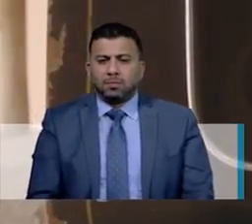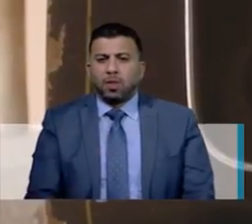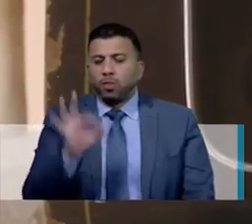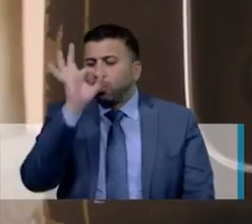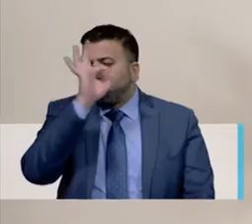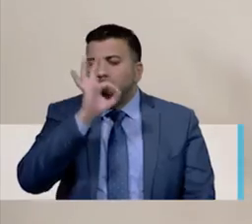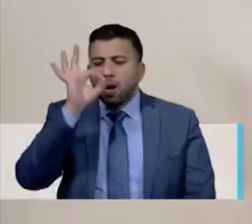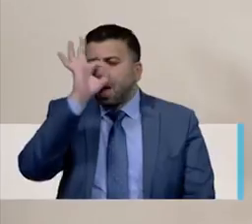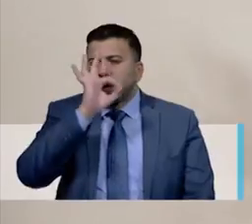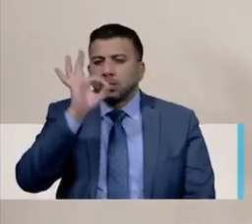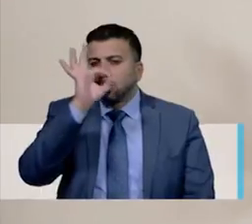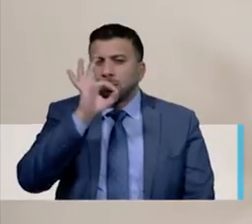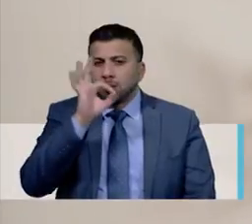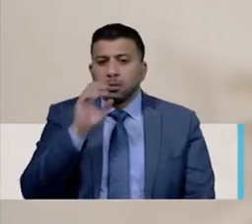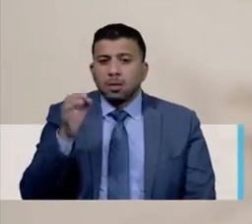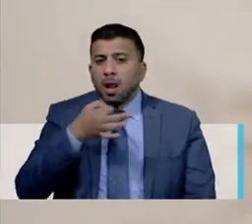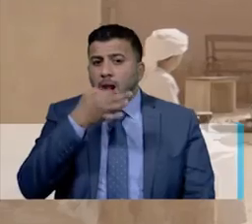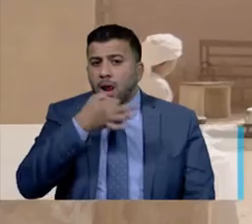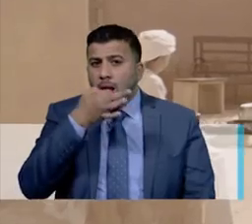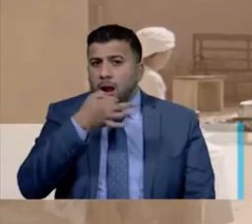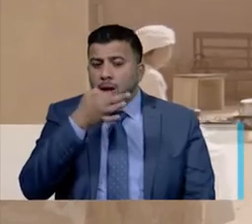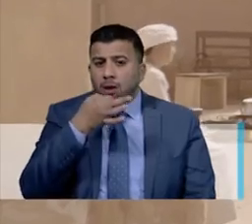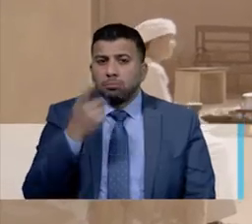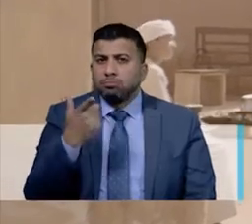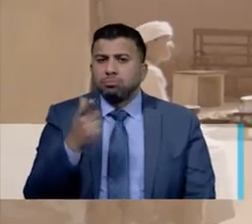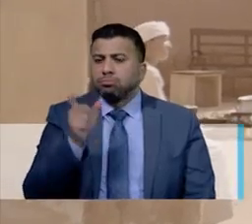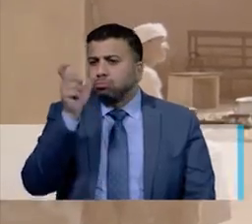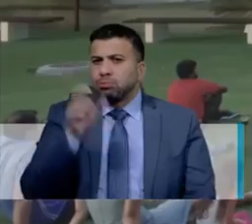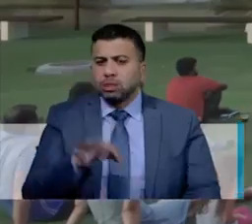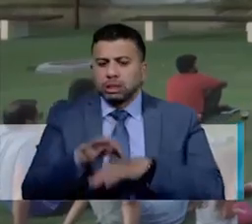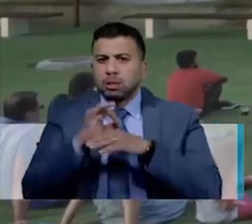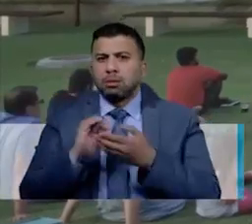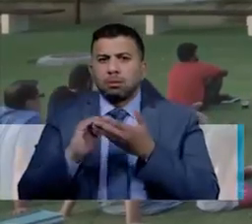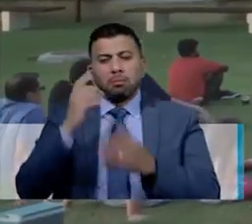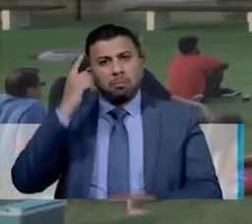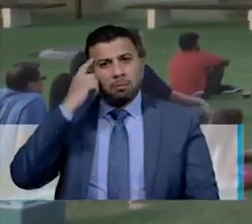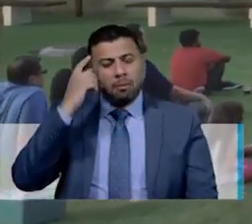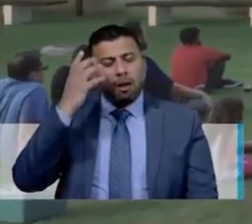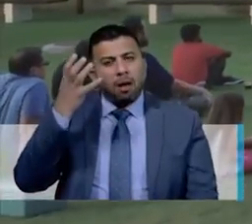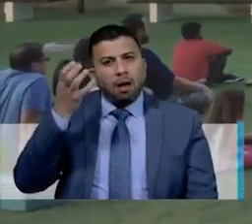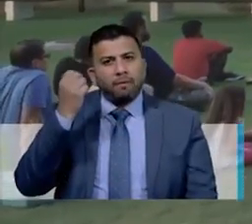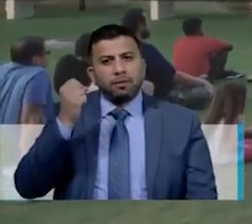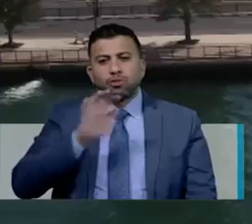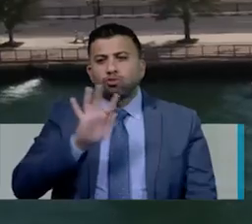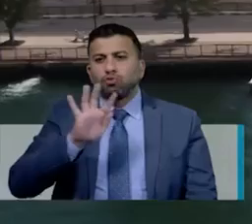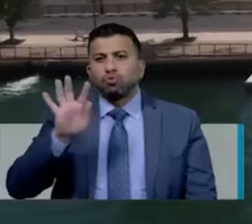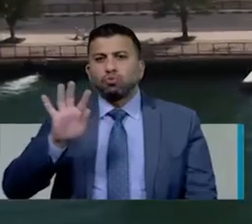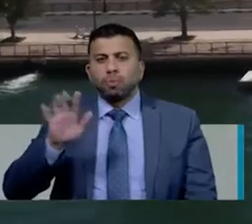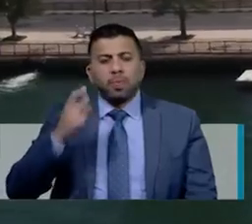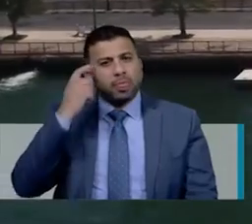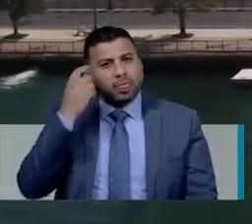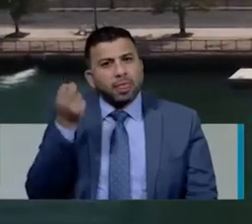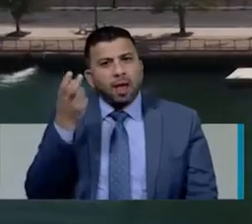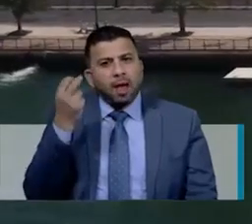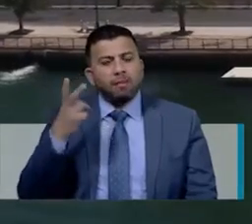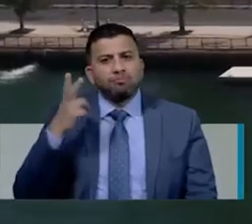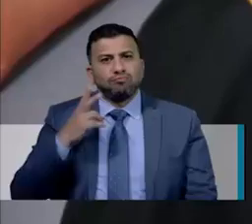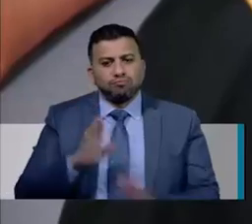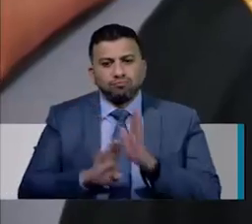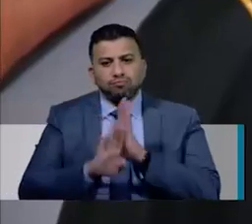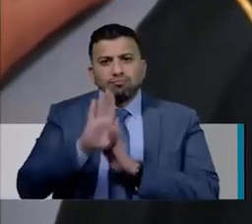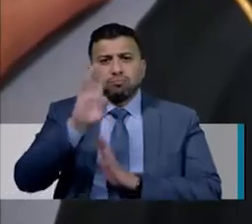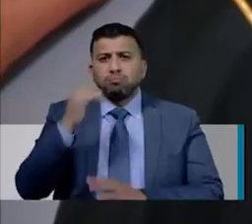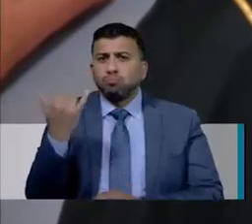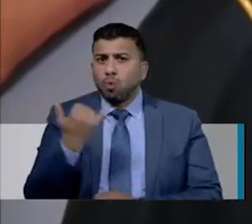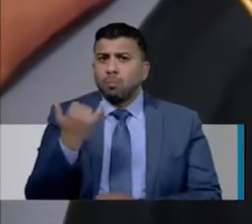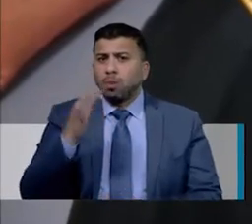التراث كلمة مرادفة لوحدة إنسانية تجمع مختلف الشعوب والثقافات والحضارات،